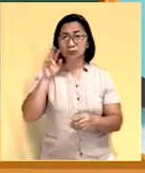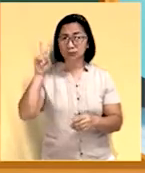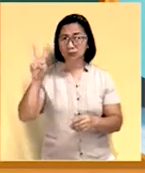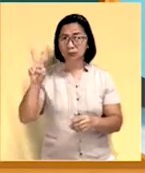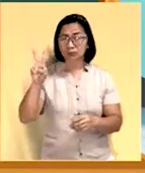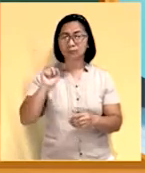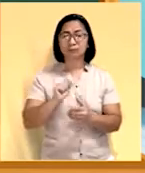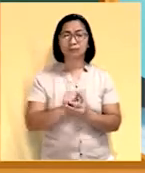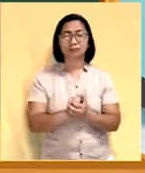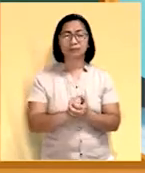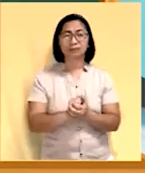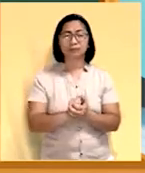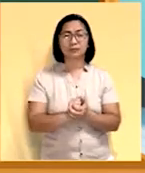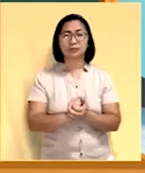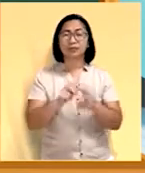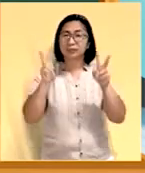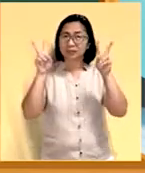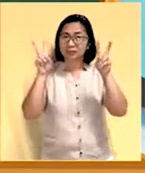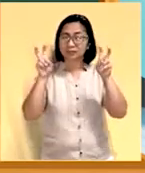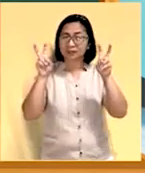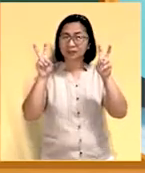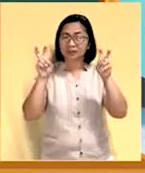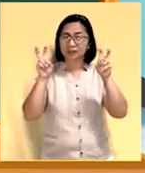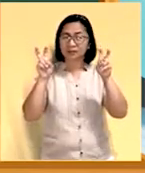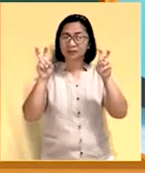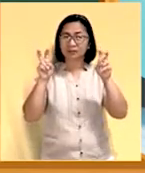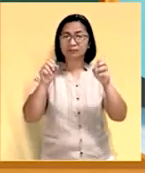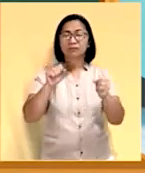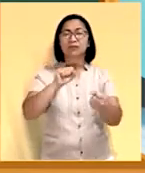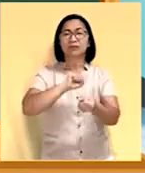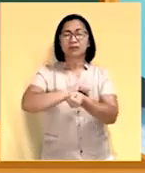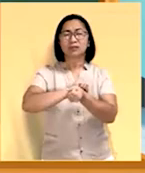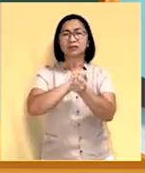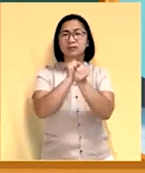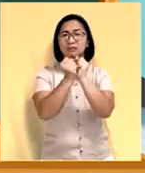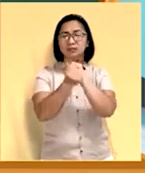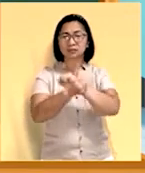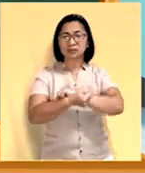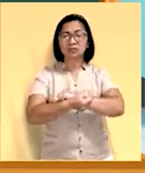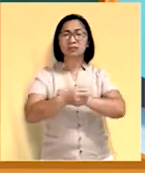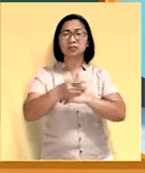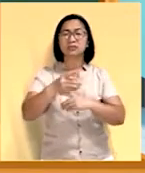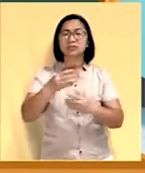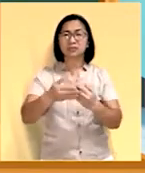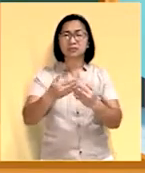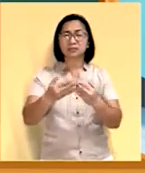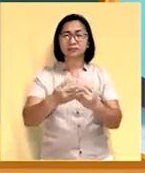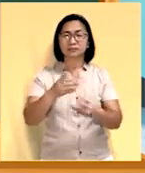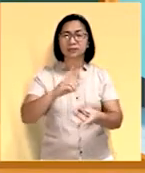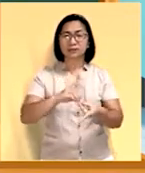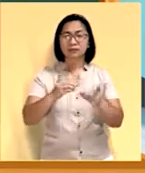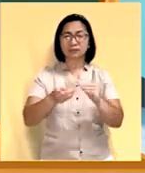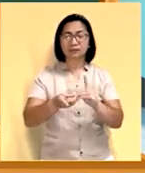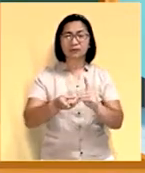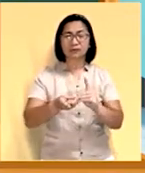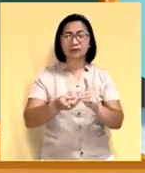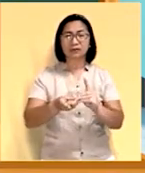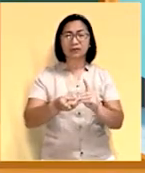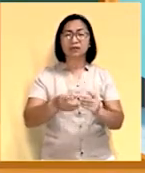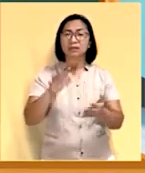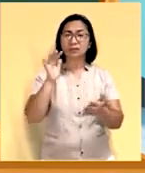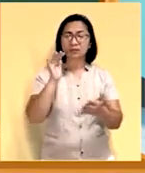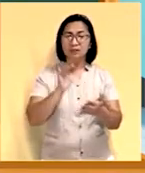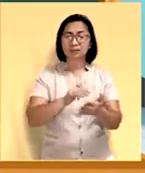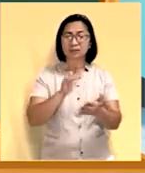ay 2. Ang tawag sa mga ito ay rounding digit. Atin